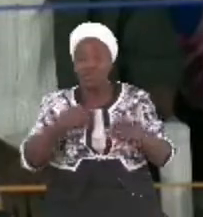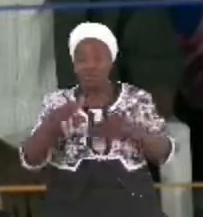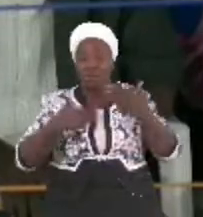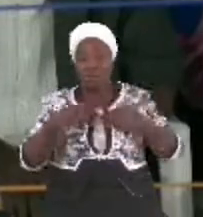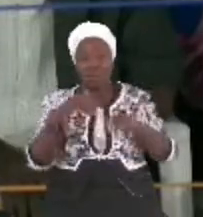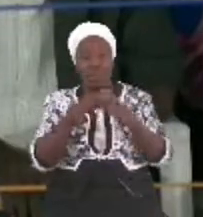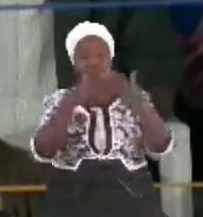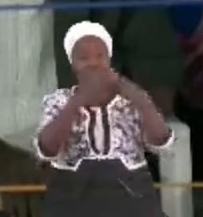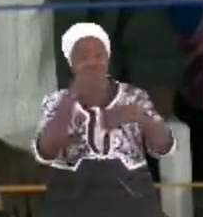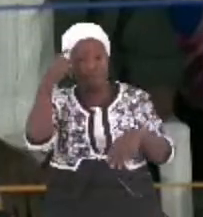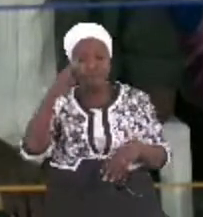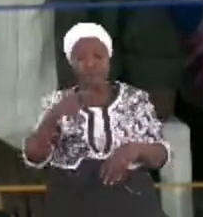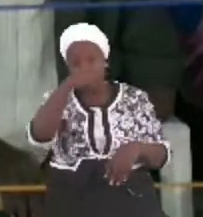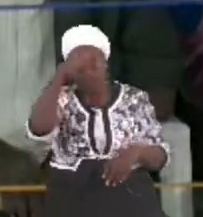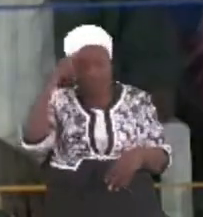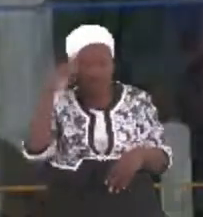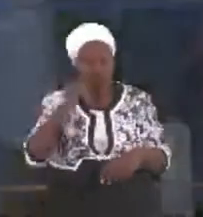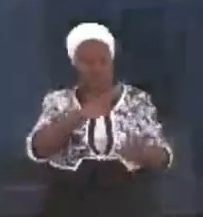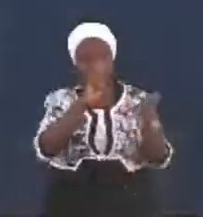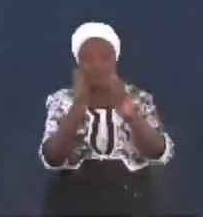toi, parce que